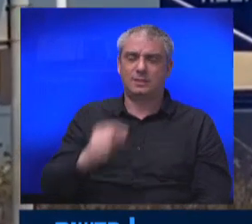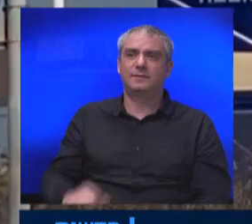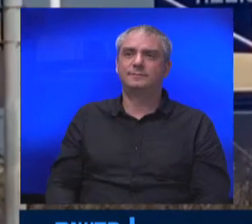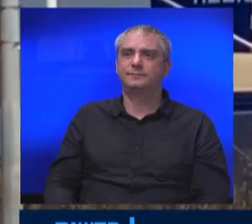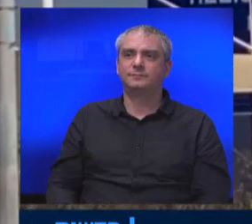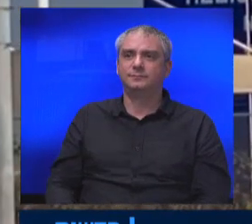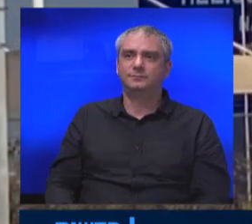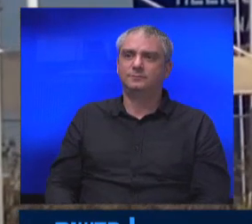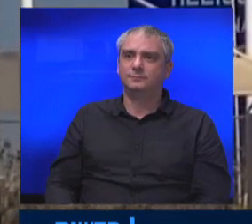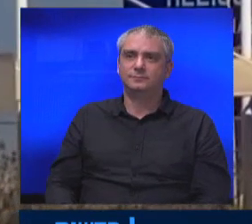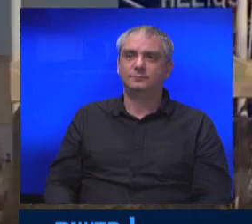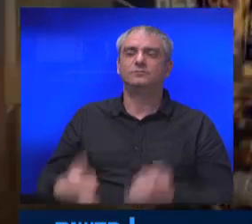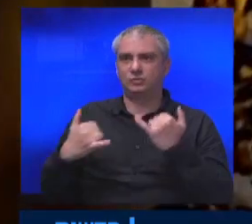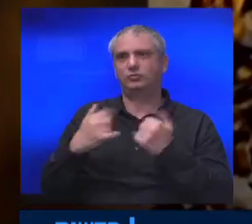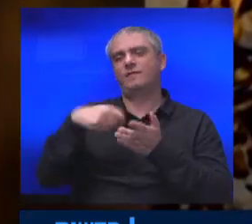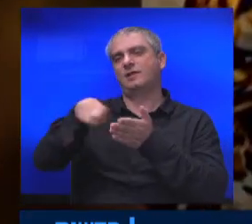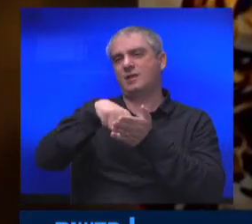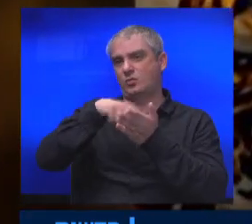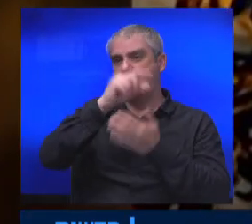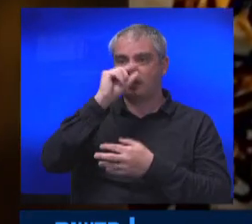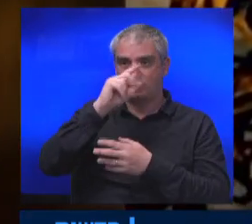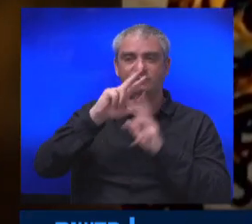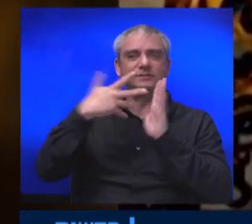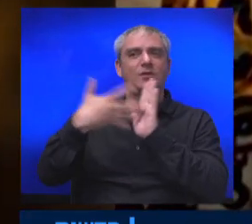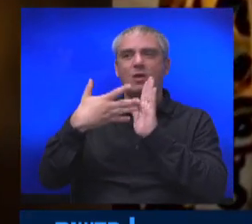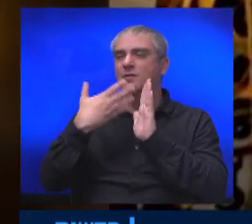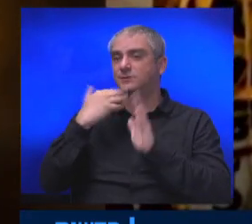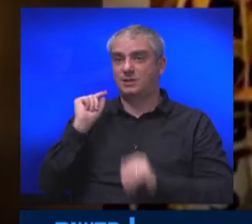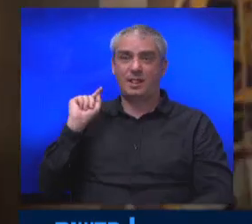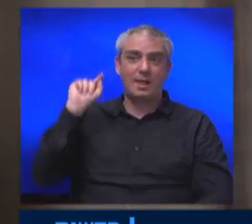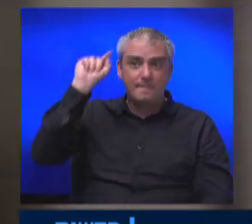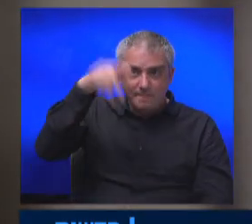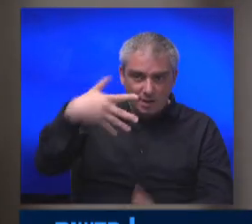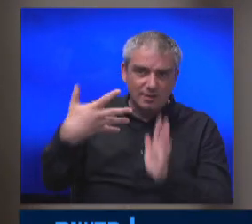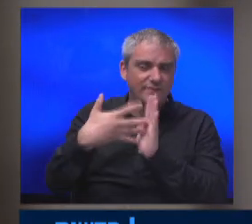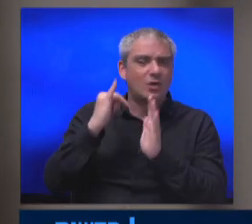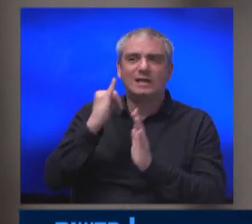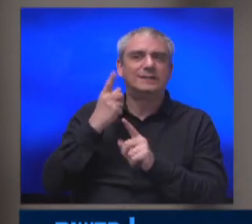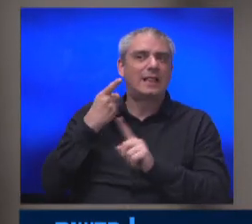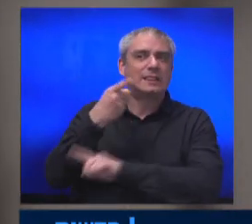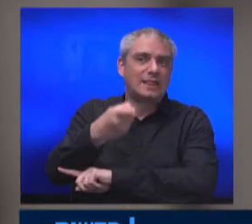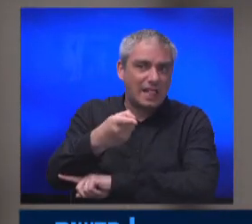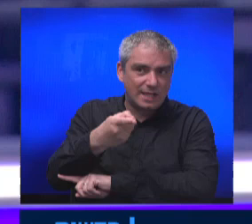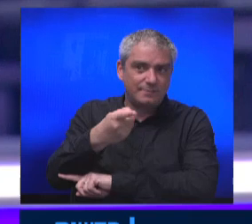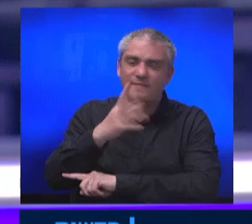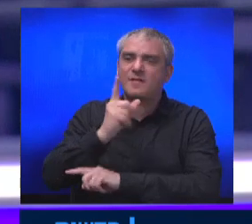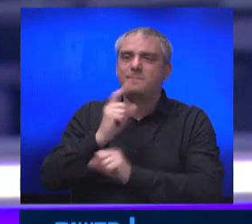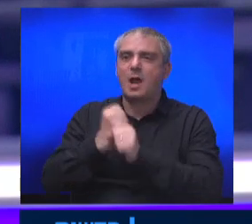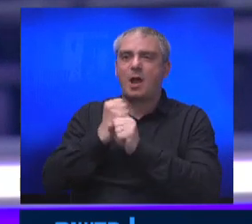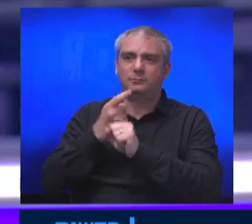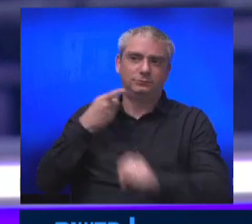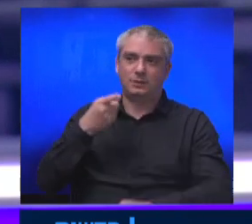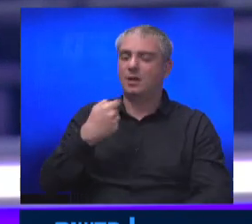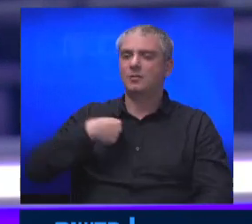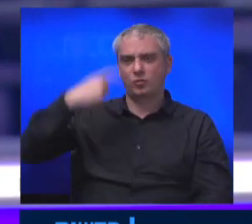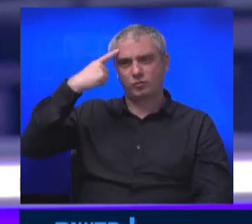כעת הוא יתוקן בדובאי, וצוות חוקרים ישראלי שהגיע למקום יבדוק אילו טילים אלה היו ומי שיגר אותם. אנחנו יודעים לומר